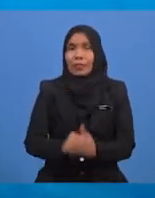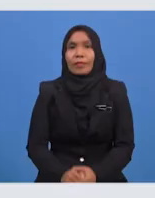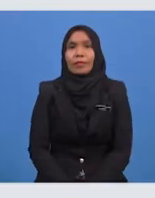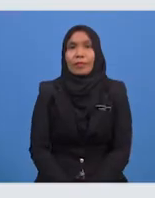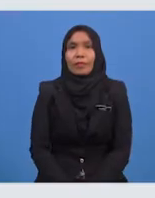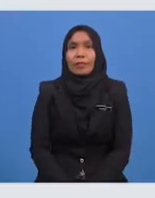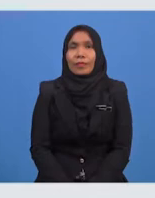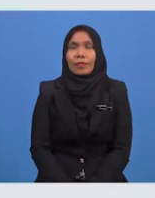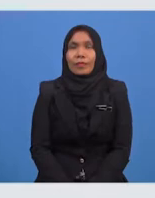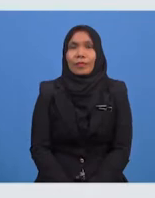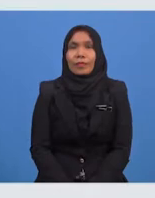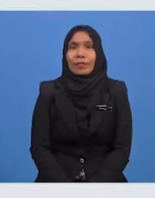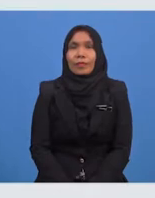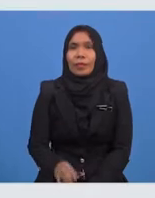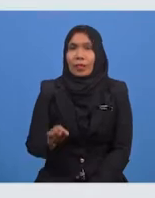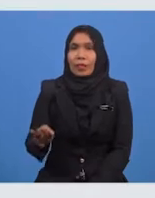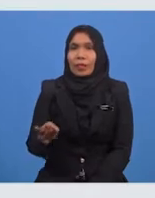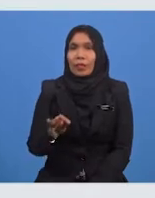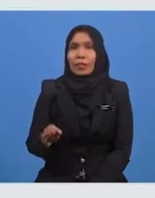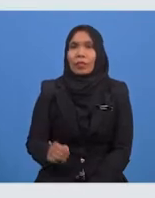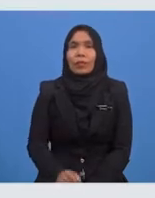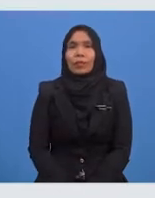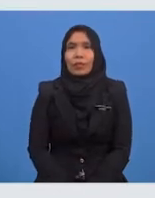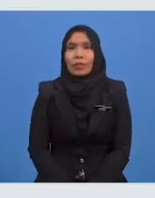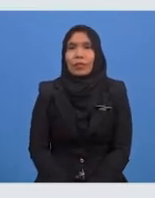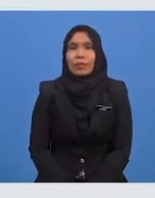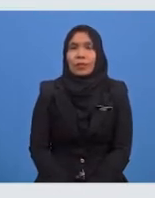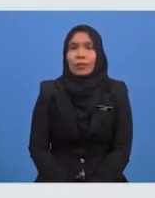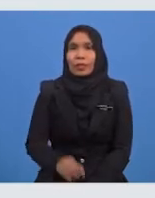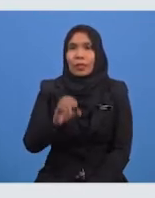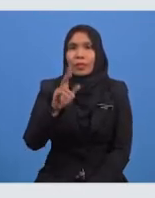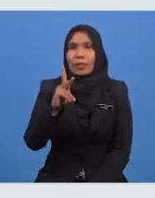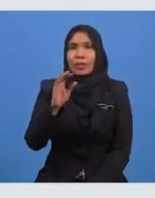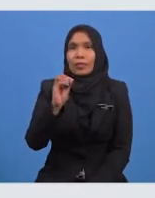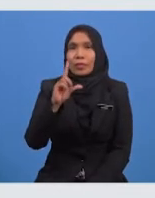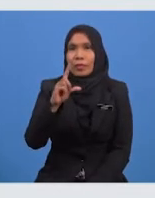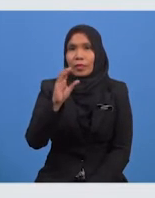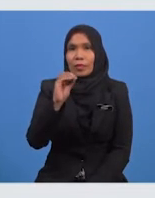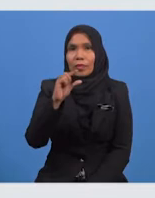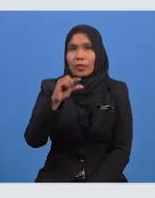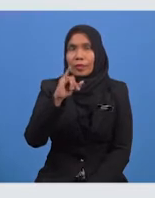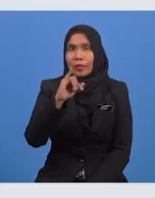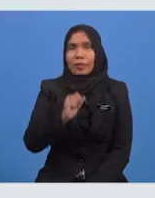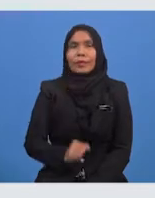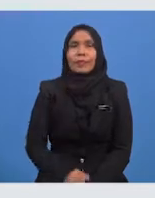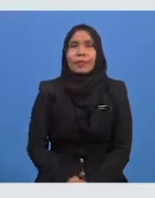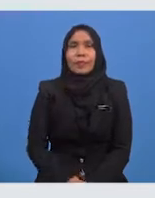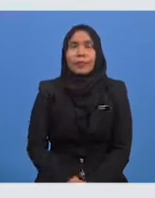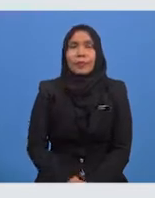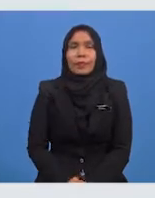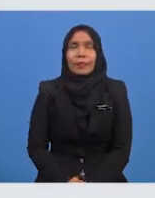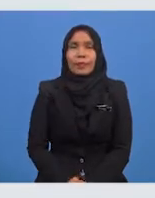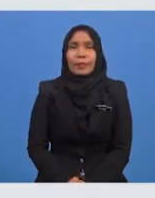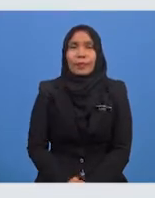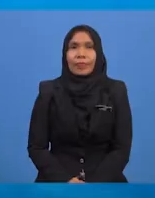Seterusnya, faktor ekologi, iaitu yang melibatkan alam sekitar yang memberi kesan langsung dan tidak langsung kepada